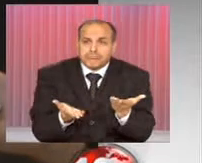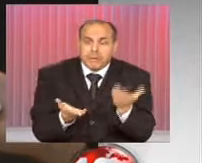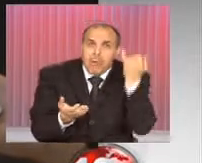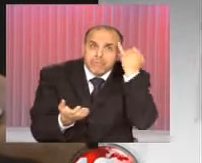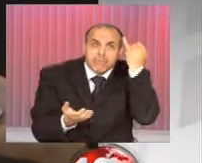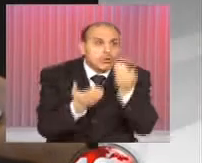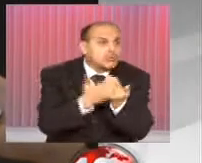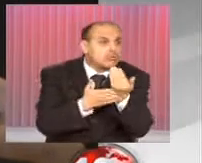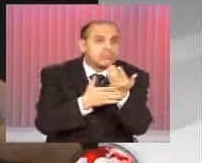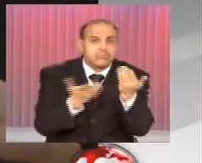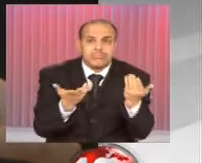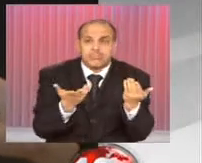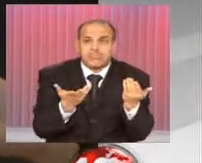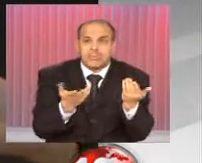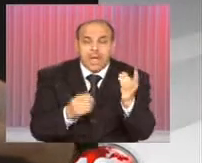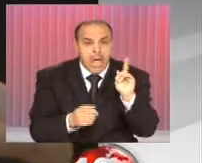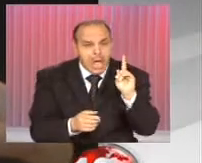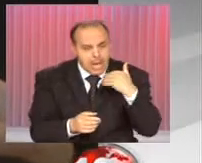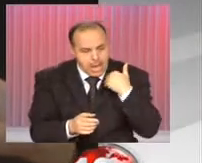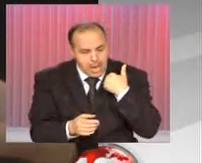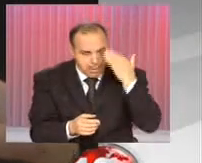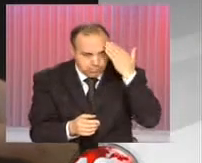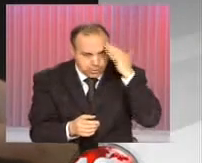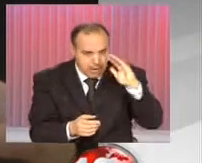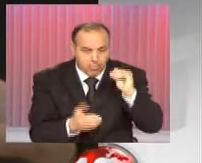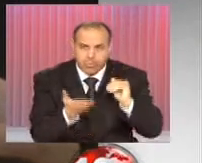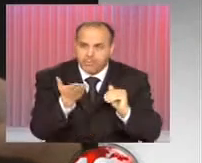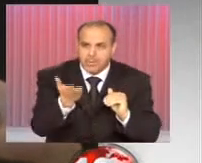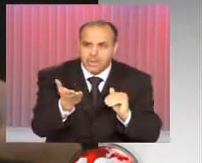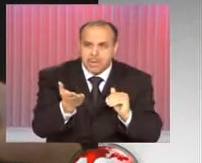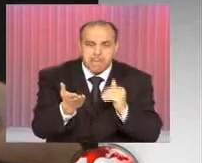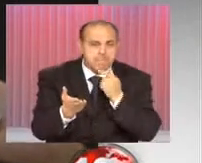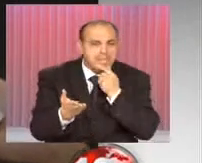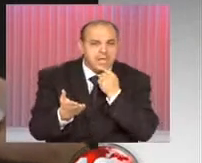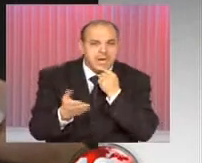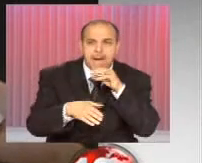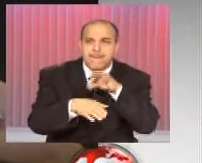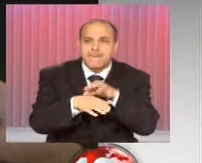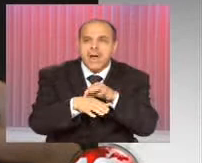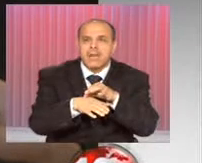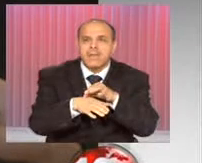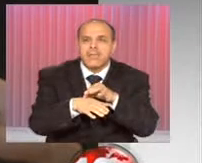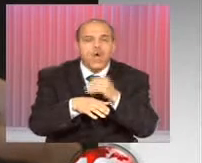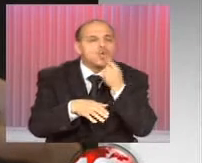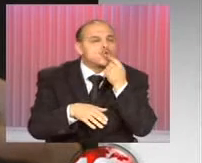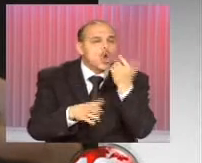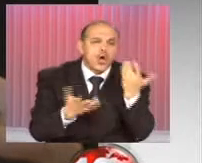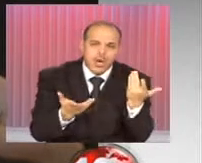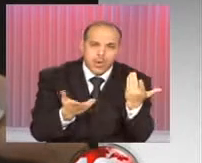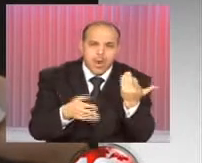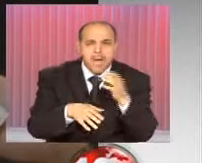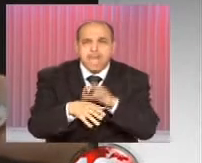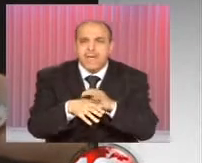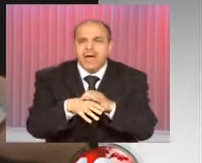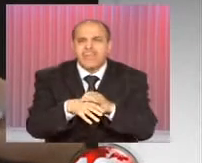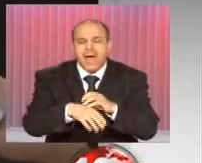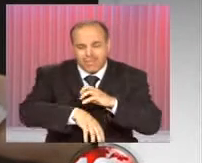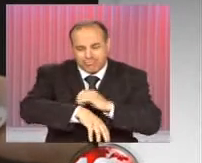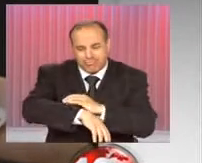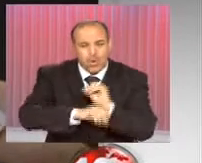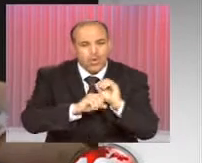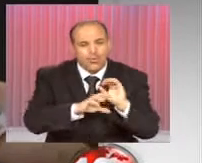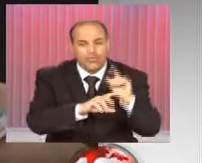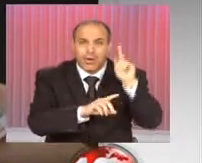كل مرة، بينما احنا نعرفوا ان مثلا مريض بالسكر ولا مريض بالسرطان